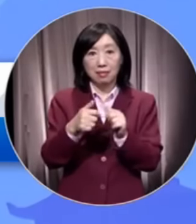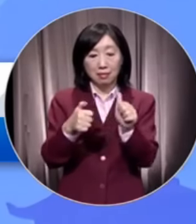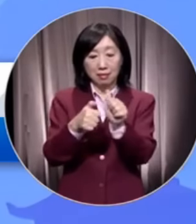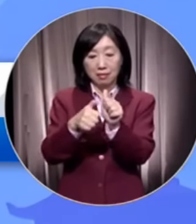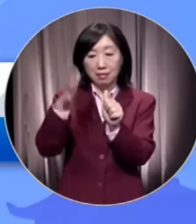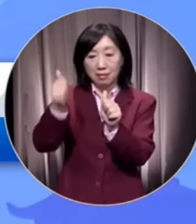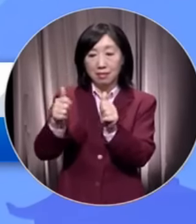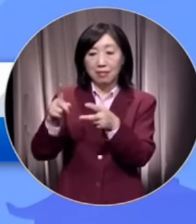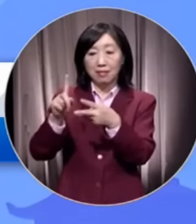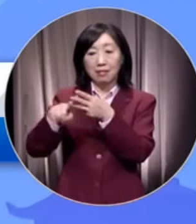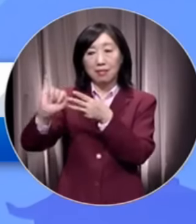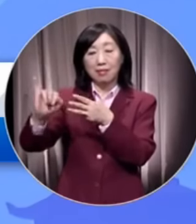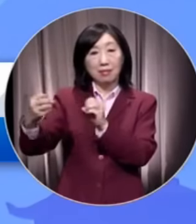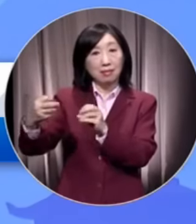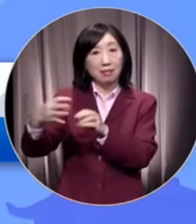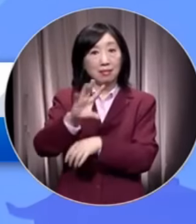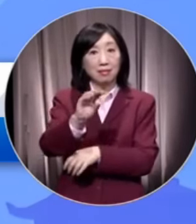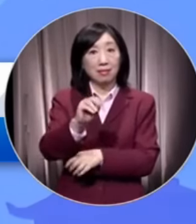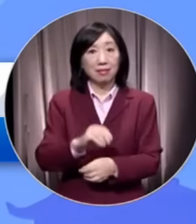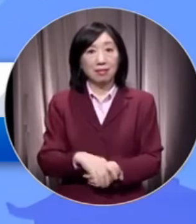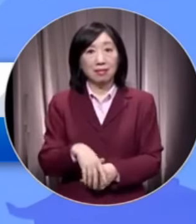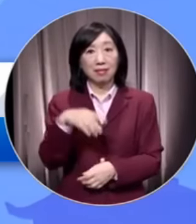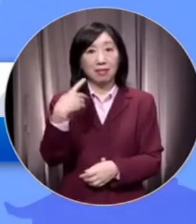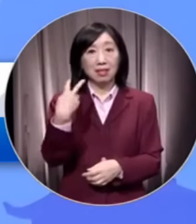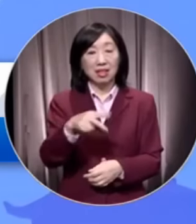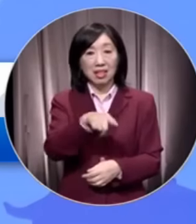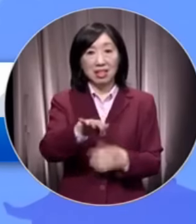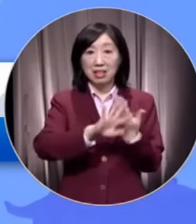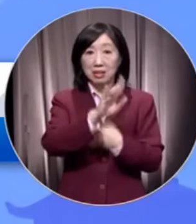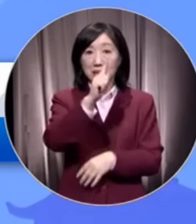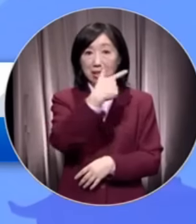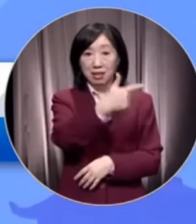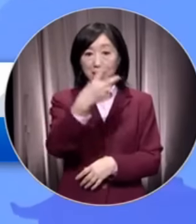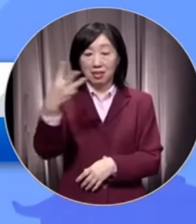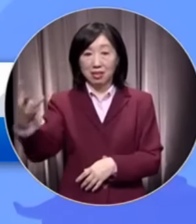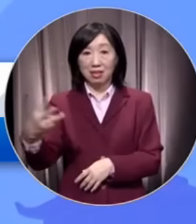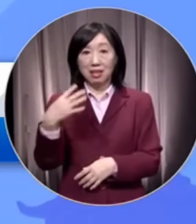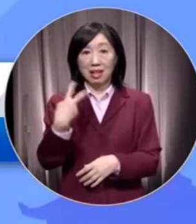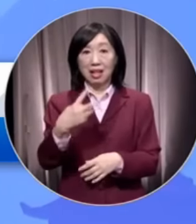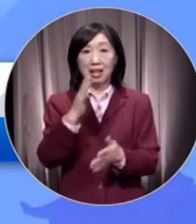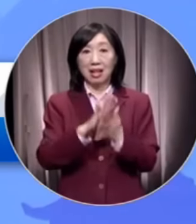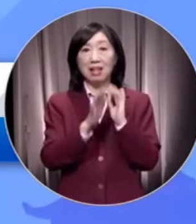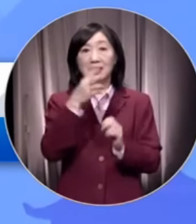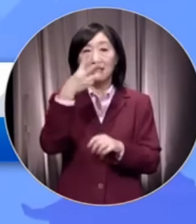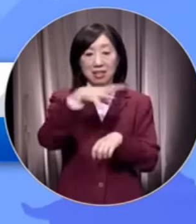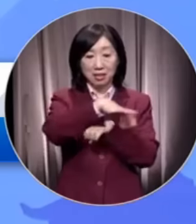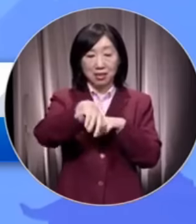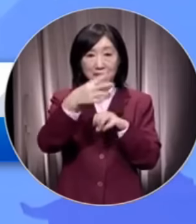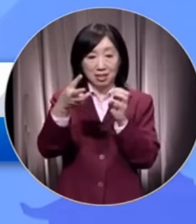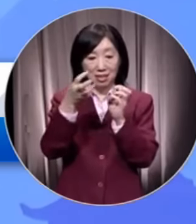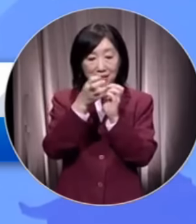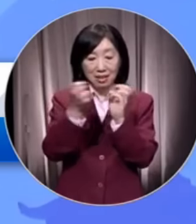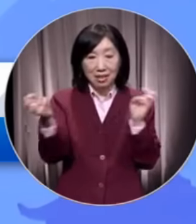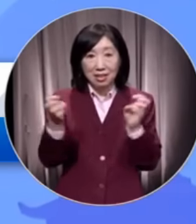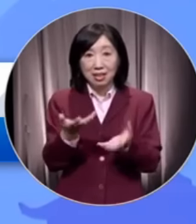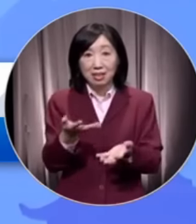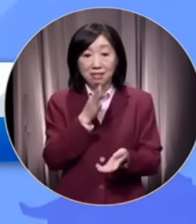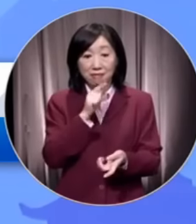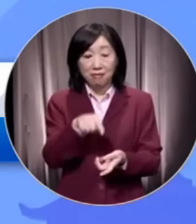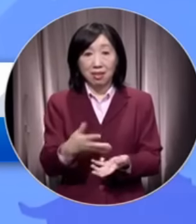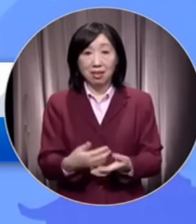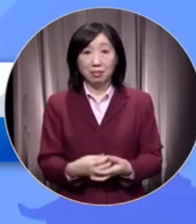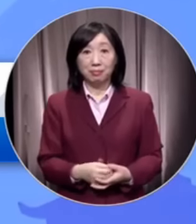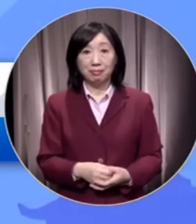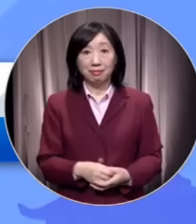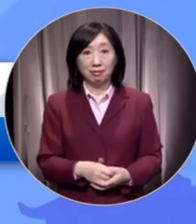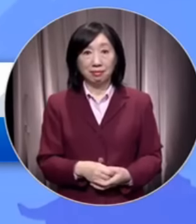好的讨论过，这是不是另外一个633，还是另外一个三环三线。朱主席，我刚刚也讲的，